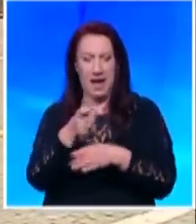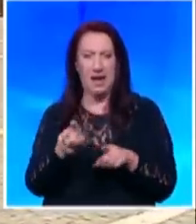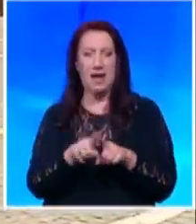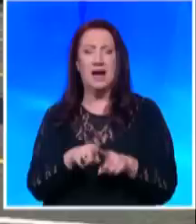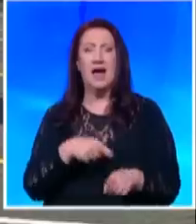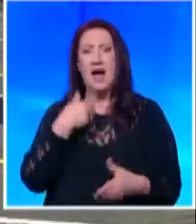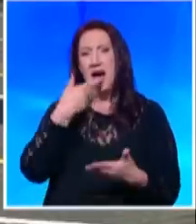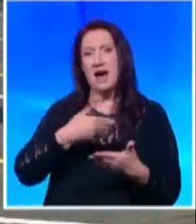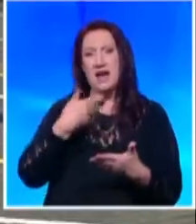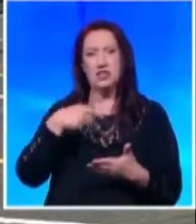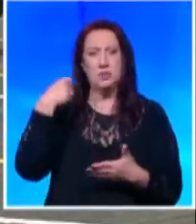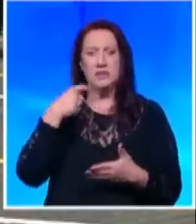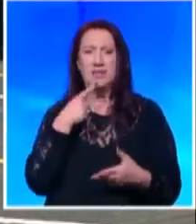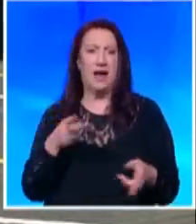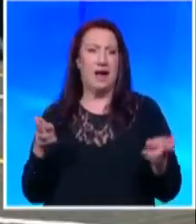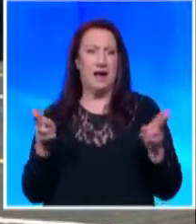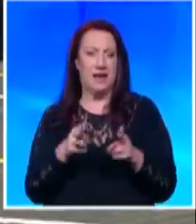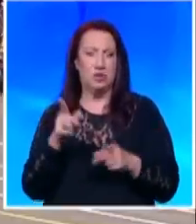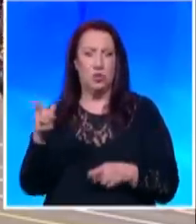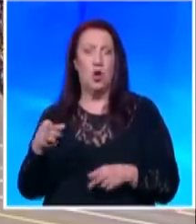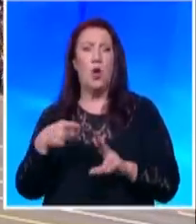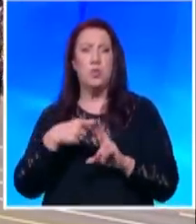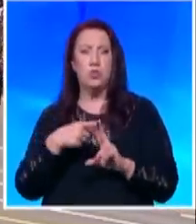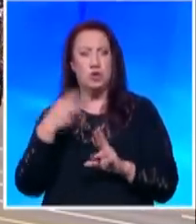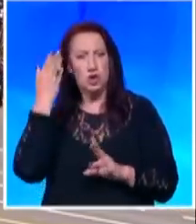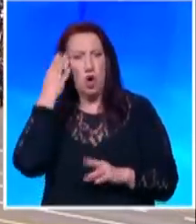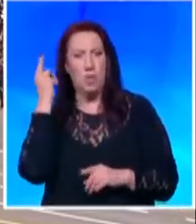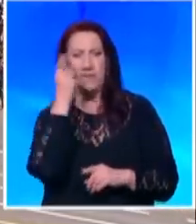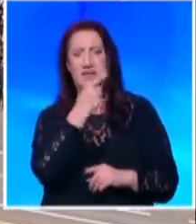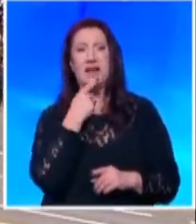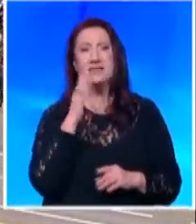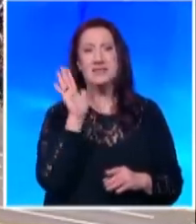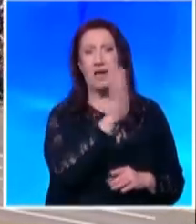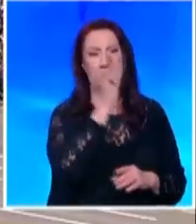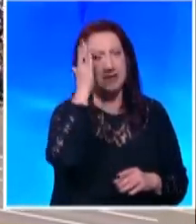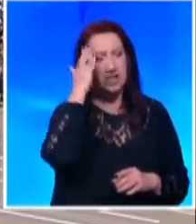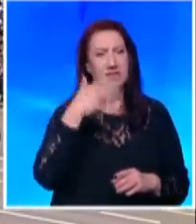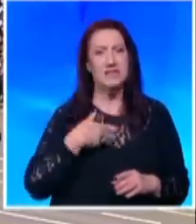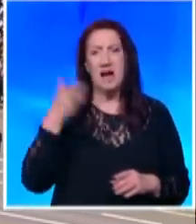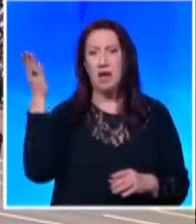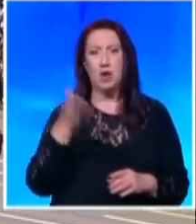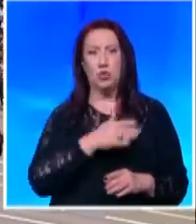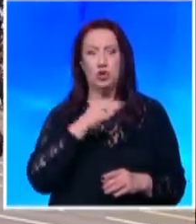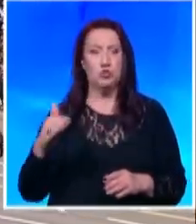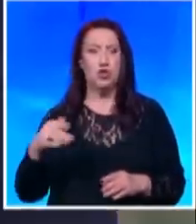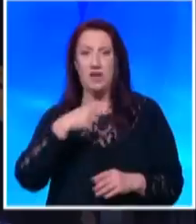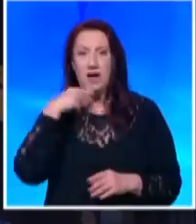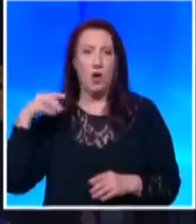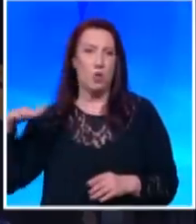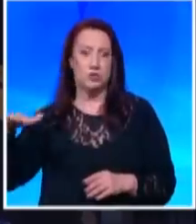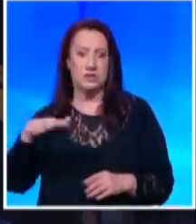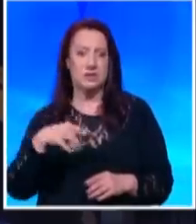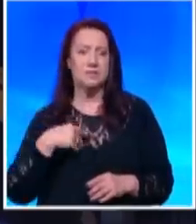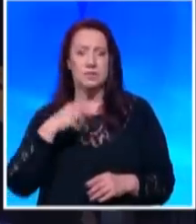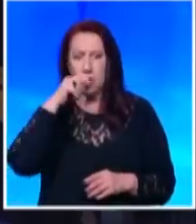Путин за пореден път обвини Запада в опит да унищожи страната и заяви, че се гордее с войниците си в Украина.